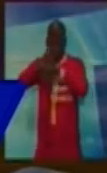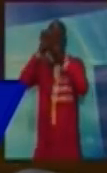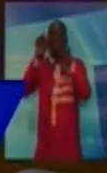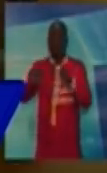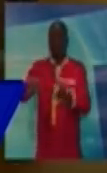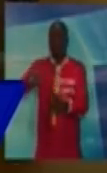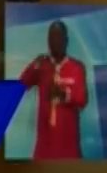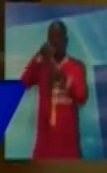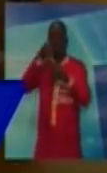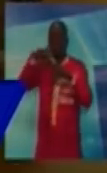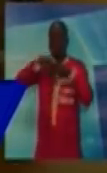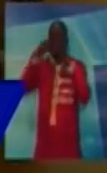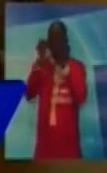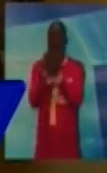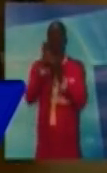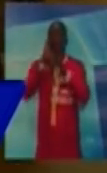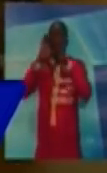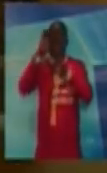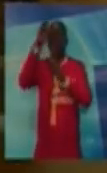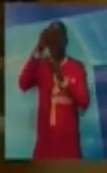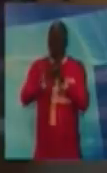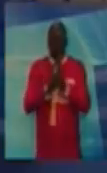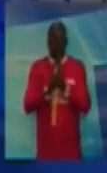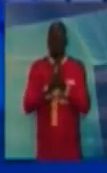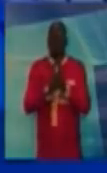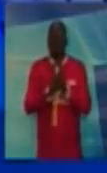questions essentielles du secteur de la communication.